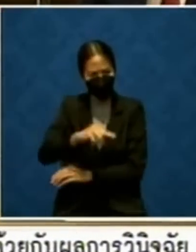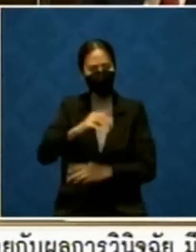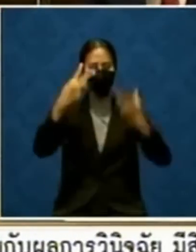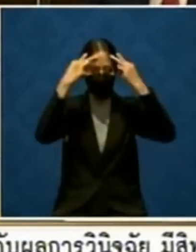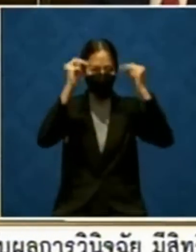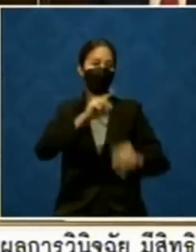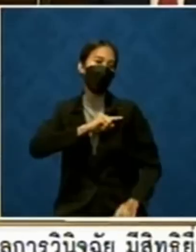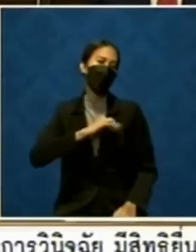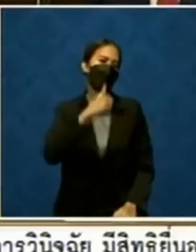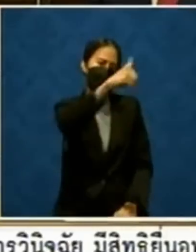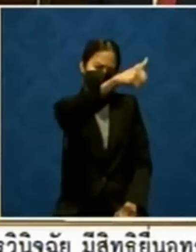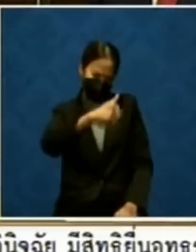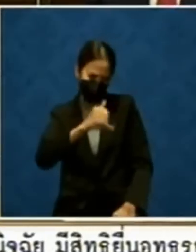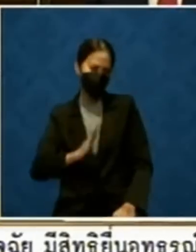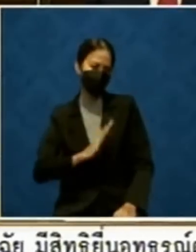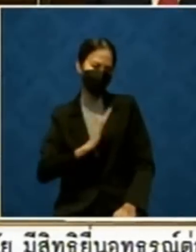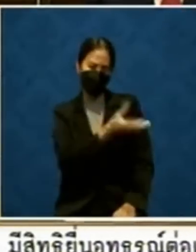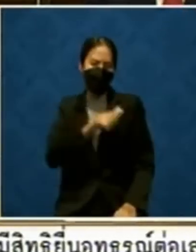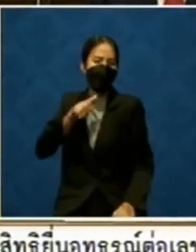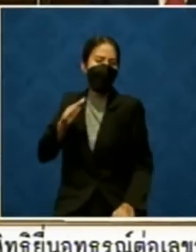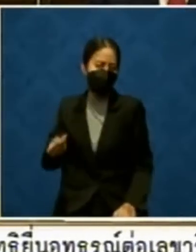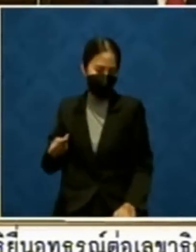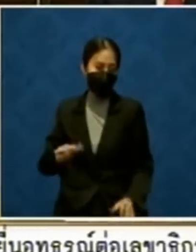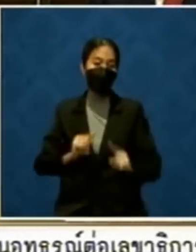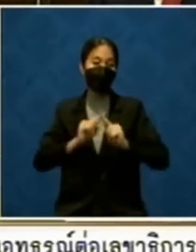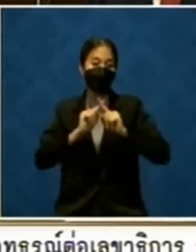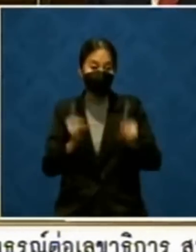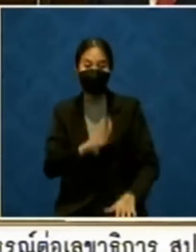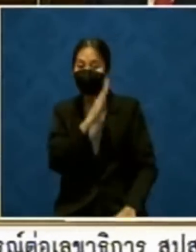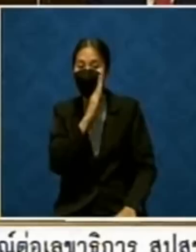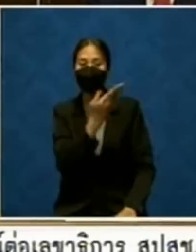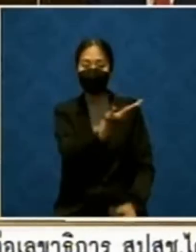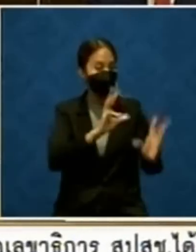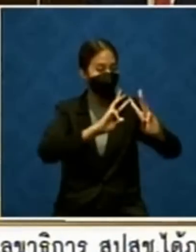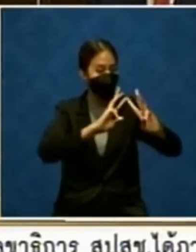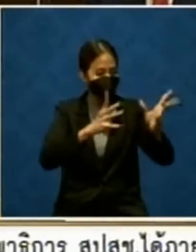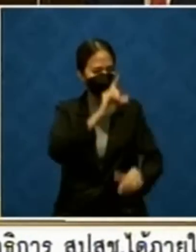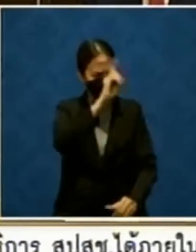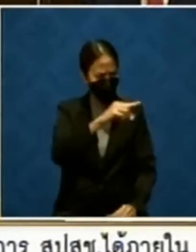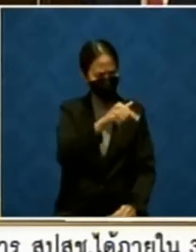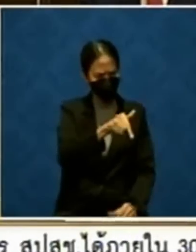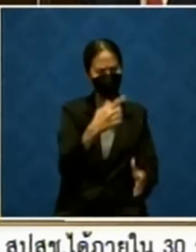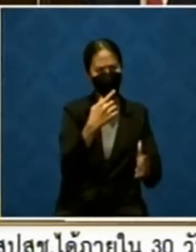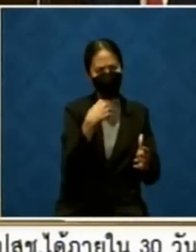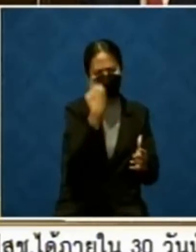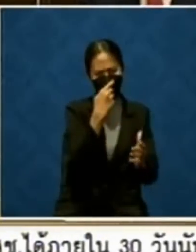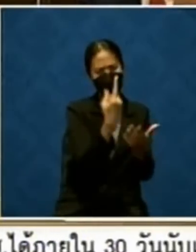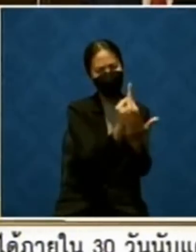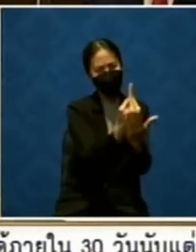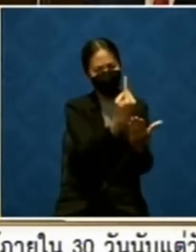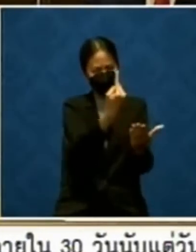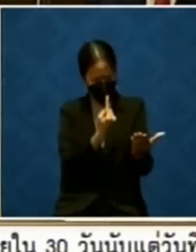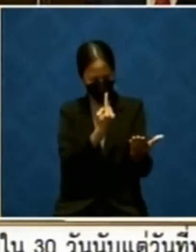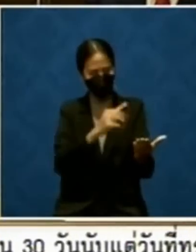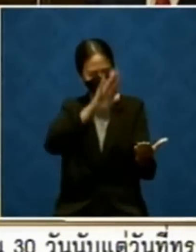ให้เกียสภาหน่อย แตไมเปนไรถงว่า ท่จะตดพรรกิจท่านกต้องมอบหมาย บุคคลใดที่สามารจะมาตอบได